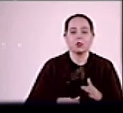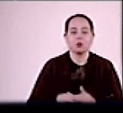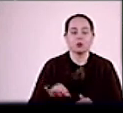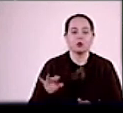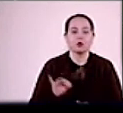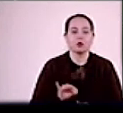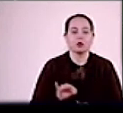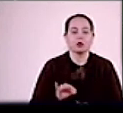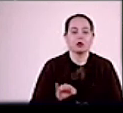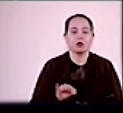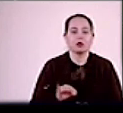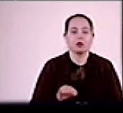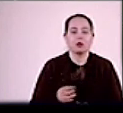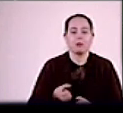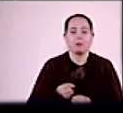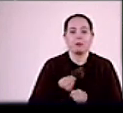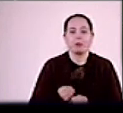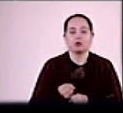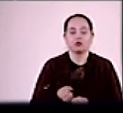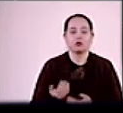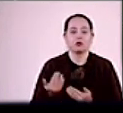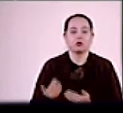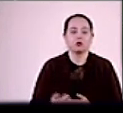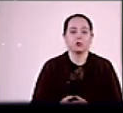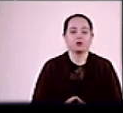и пожал ее.